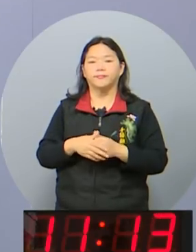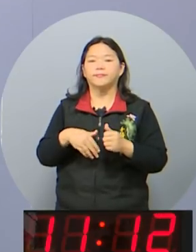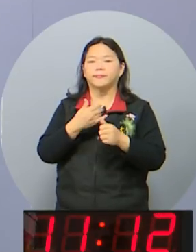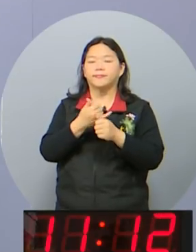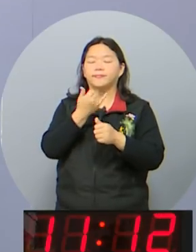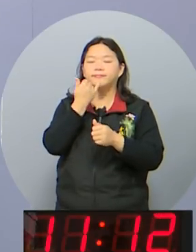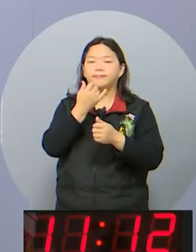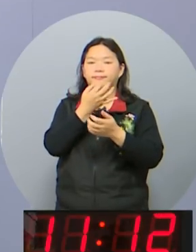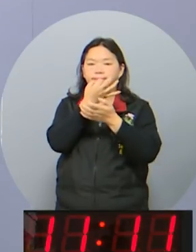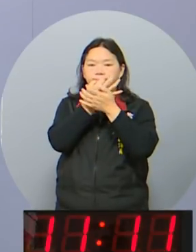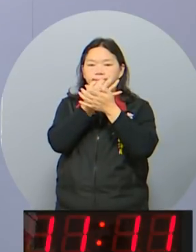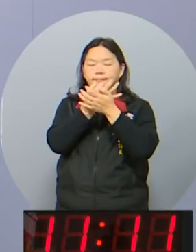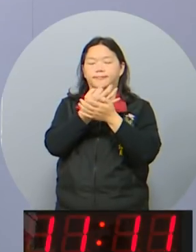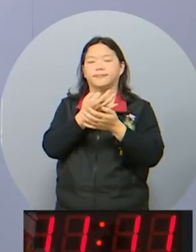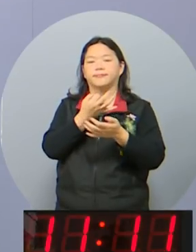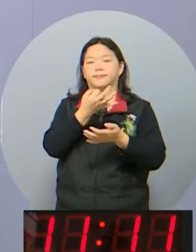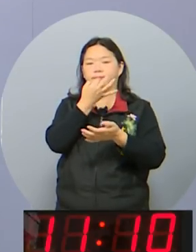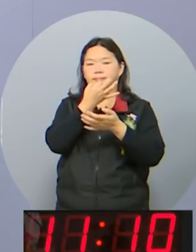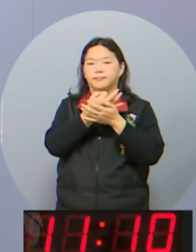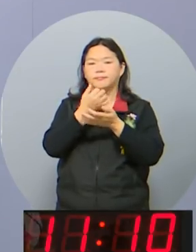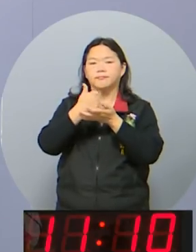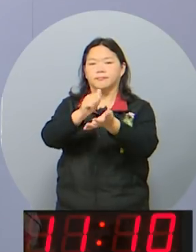省这个他们